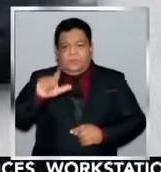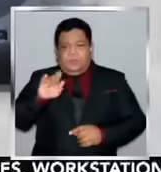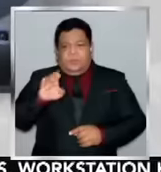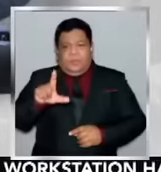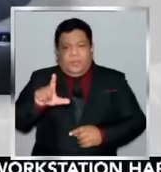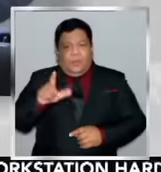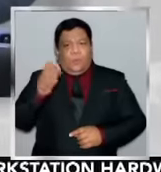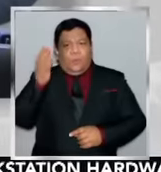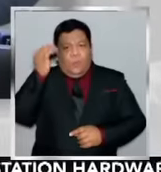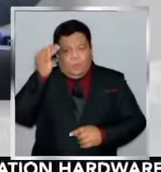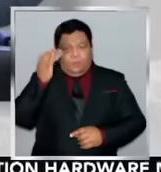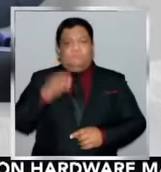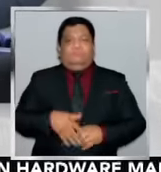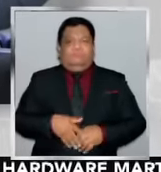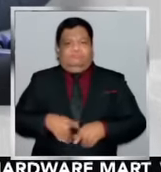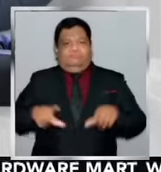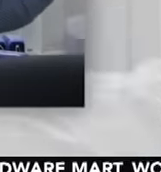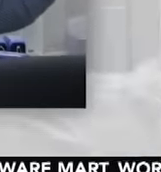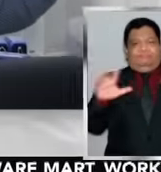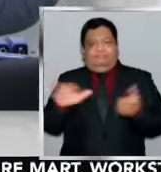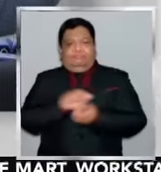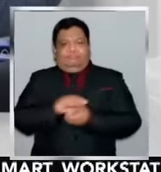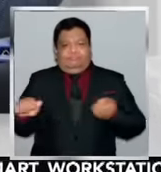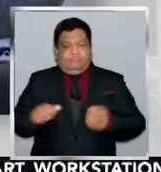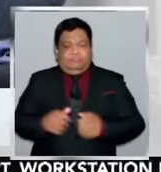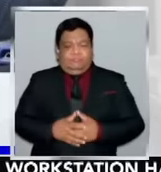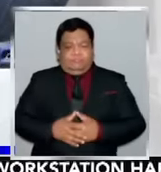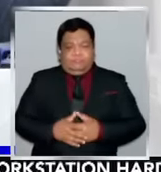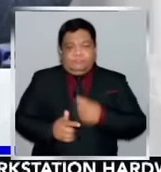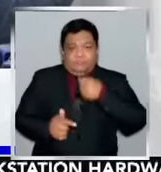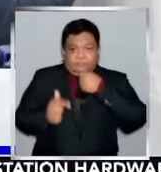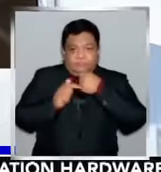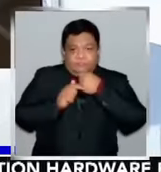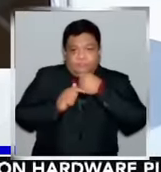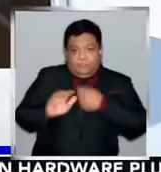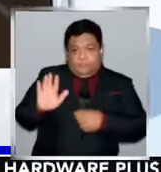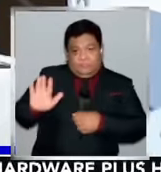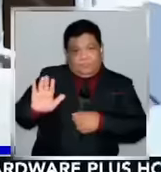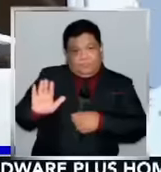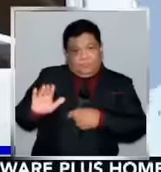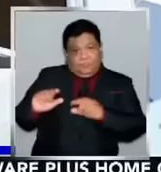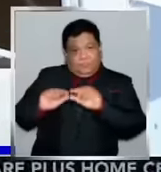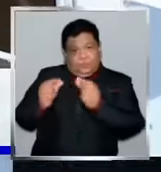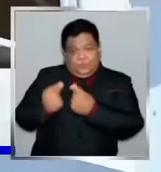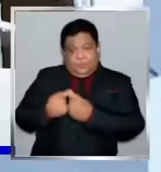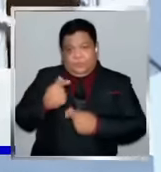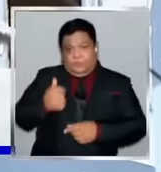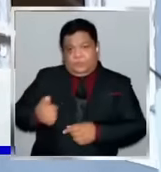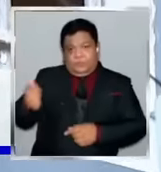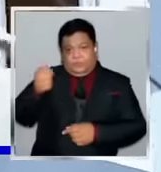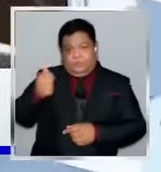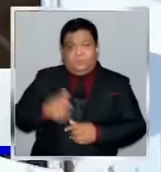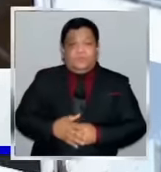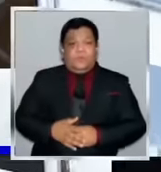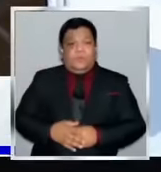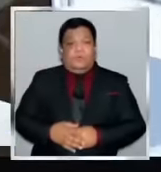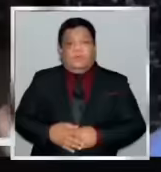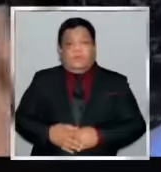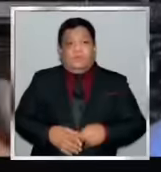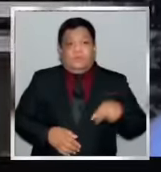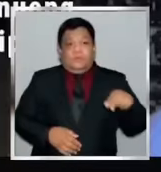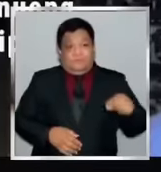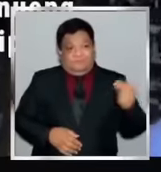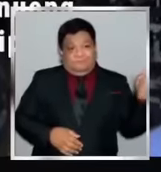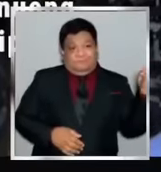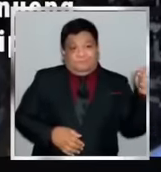puri. Ayon sa kampo ni Bonto at sa inilabas na dokumento ng BJMP, hindi na inabutan ni Espinosa si Bonto sa Camp Bagong Diwa.